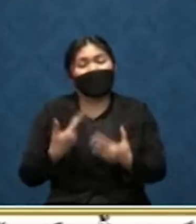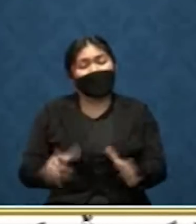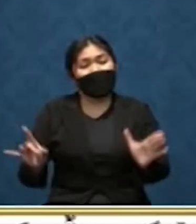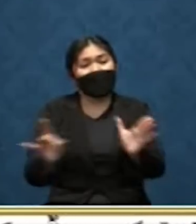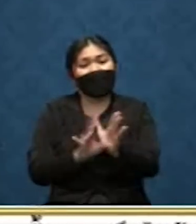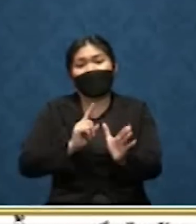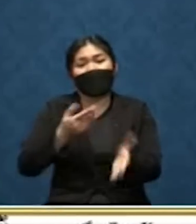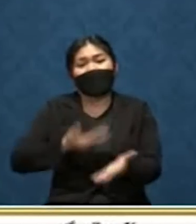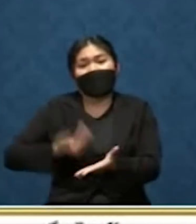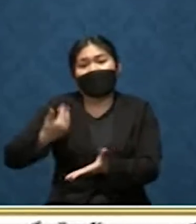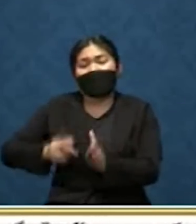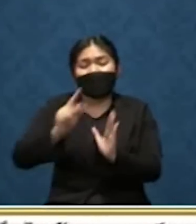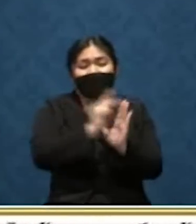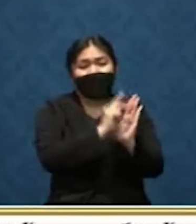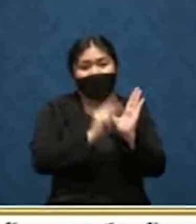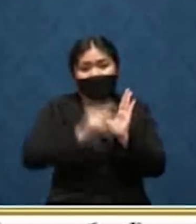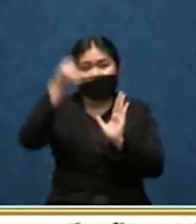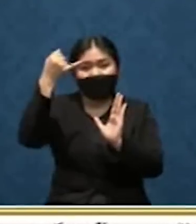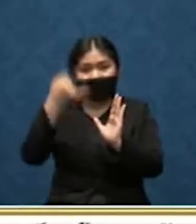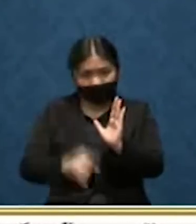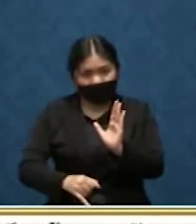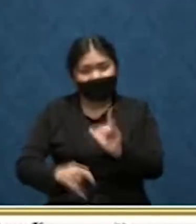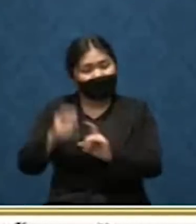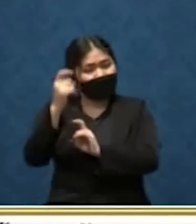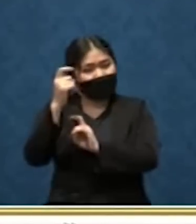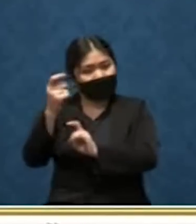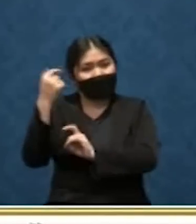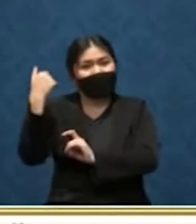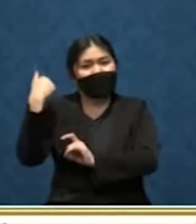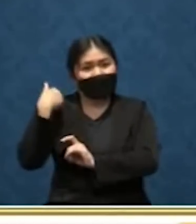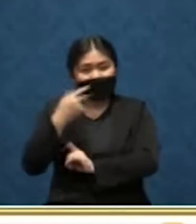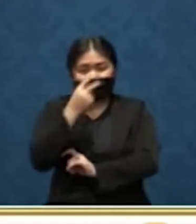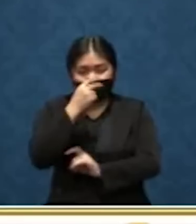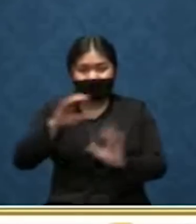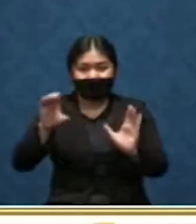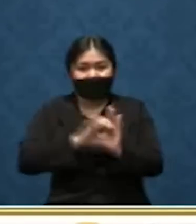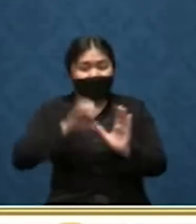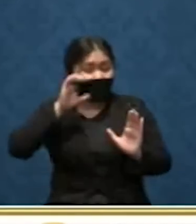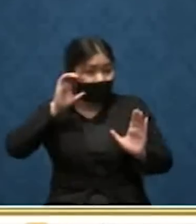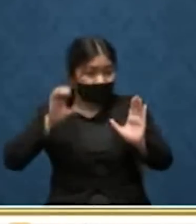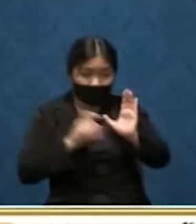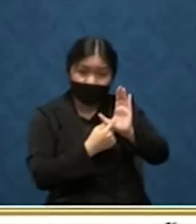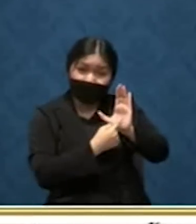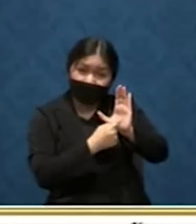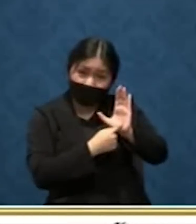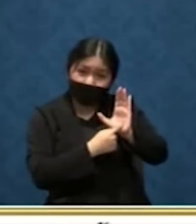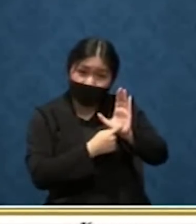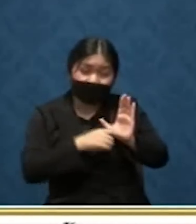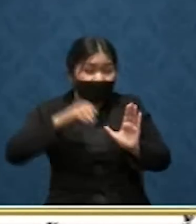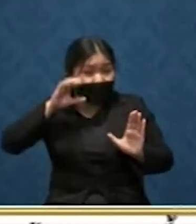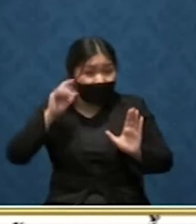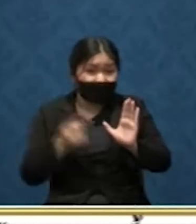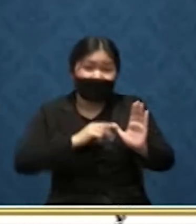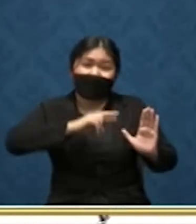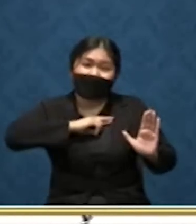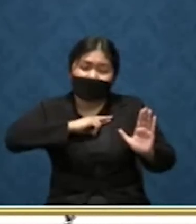เห็นแล้วใช่มยครับ?วามันอัตลายขนาดไหน?แล้วลองดูภาพที่นำบกประกอบหด ความทำนองนี้ครับเป็นภาพที่estruct